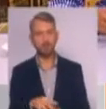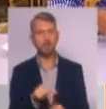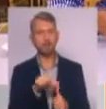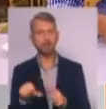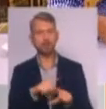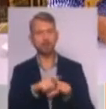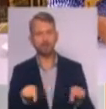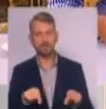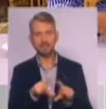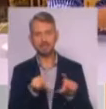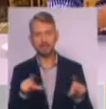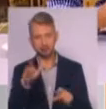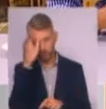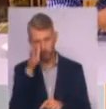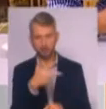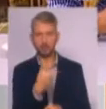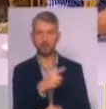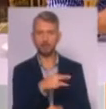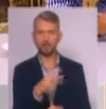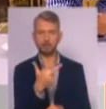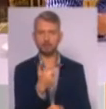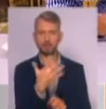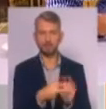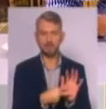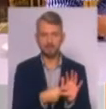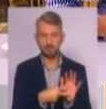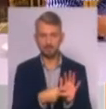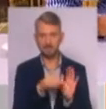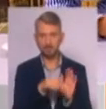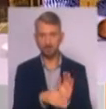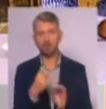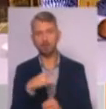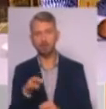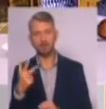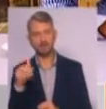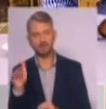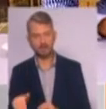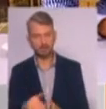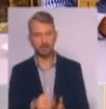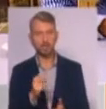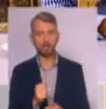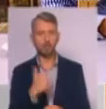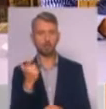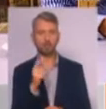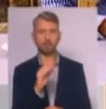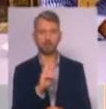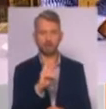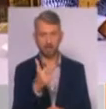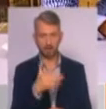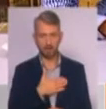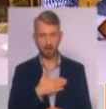освіти 1 357 000, 2 300 000. На господарство ЖКХ, наше улюблене,